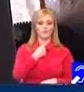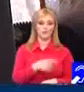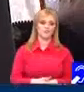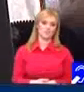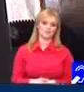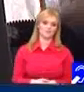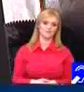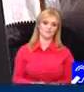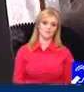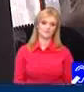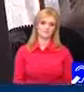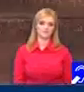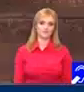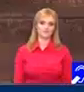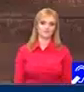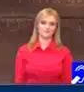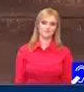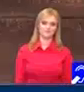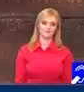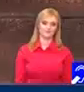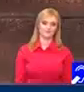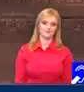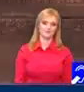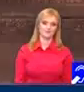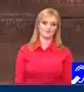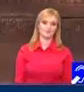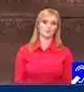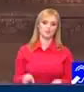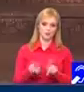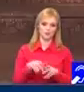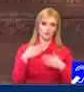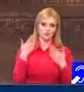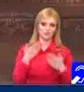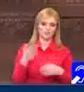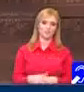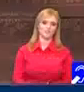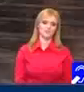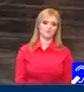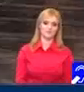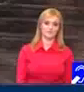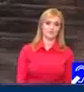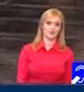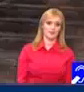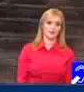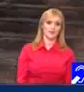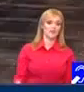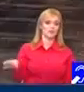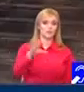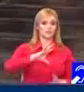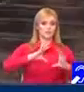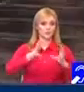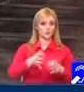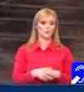aripile de noroi acestei vieți. Inima lui Faust, înaripata lui inimă, și-a frânt aripile. Peste tot în lume, astăzi